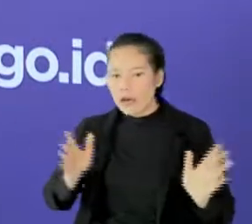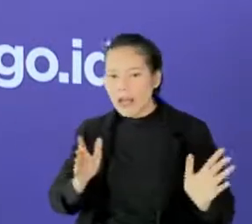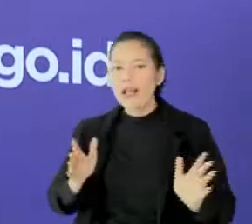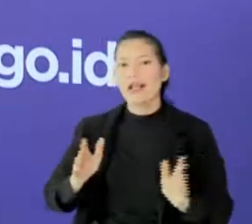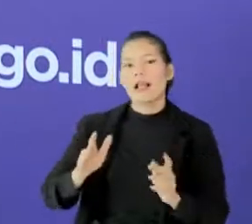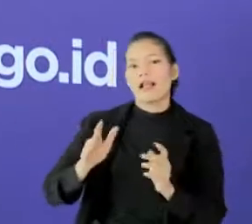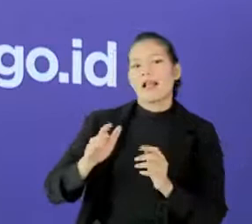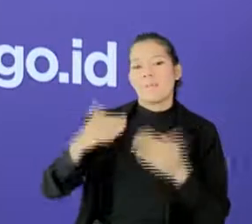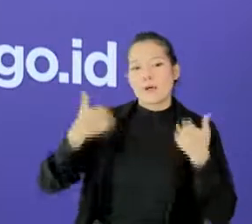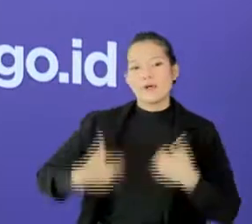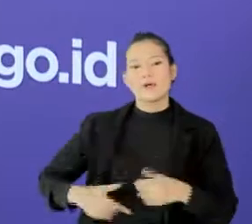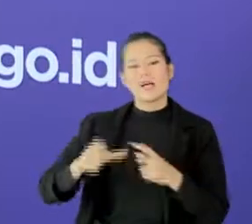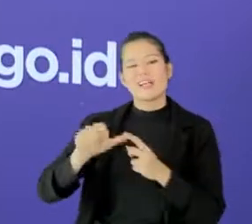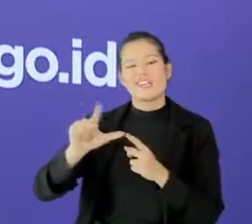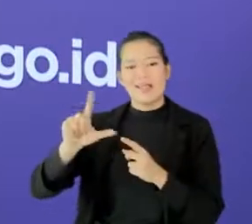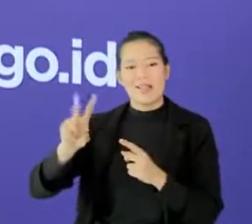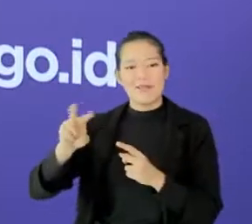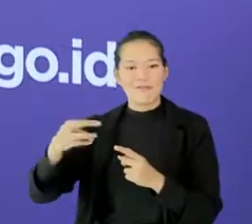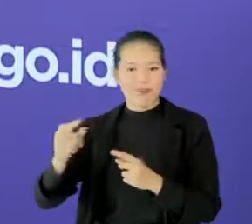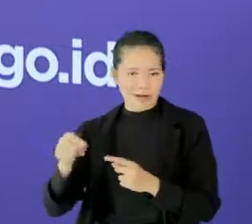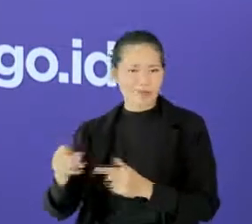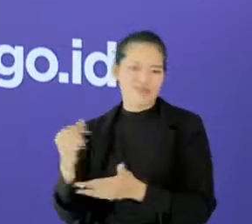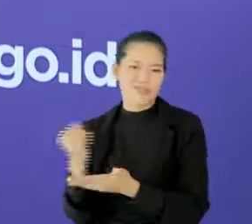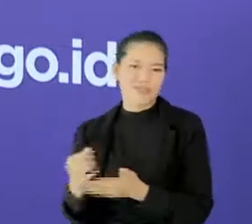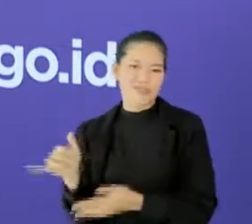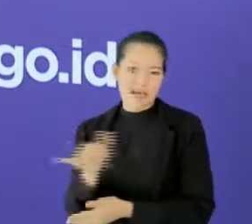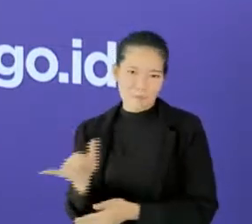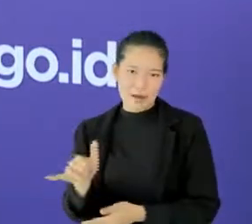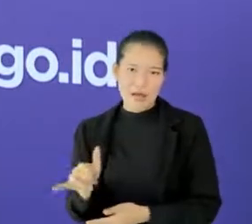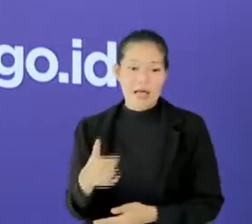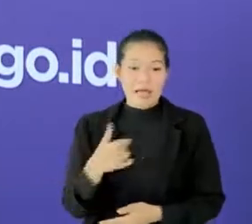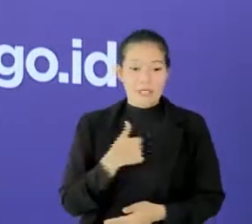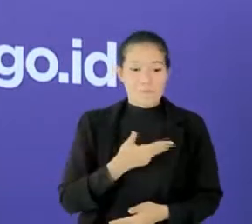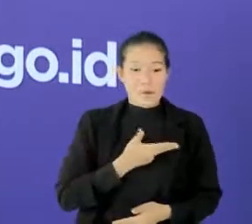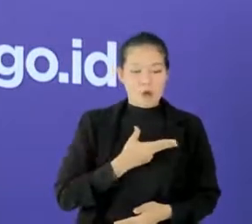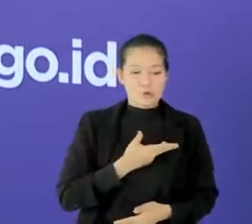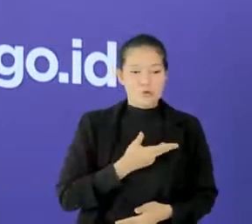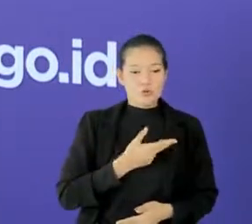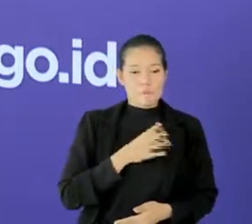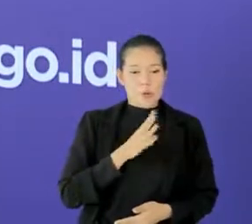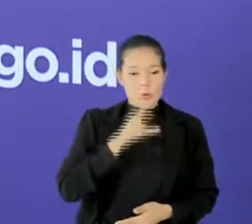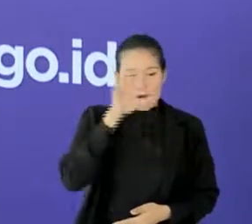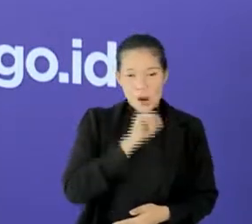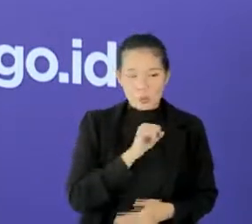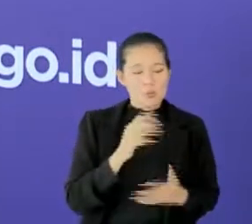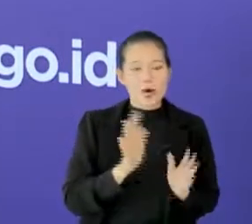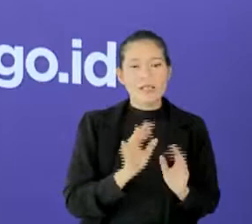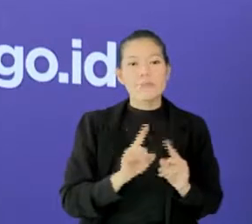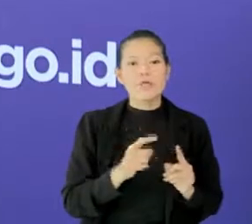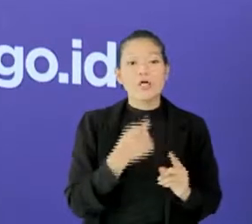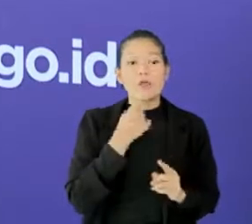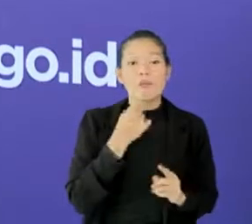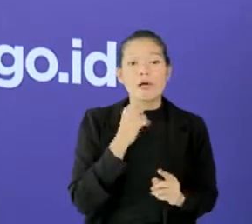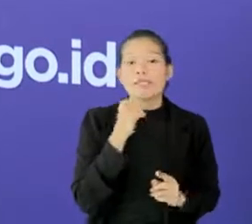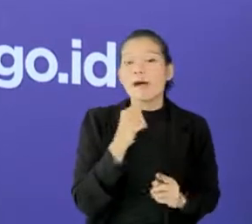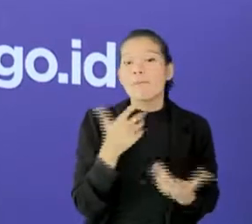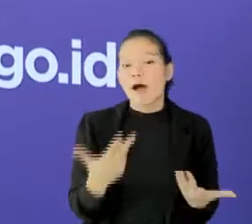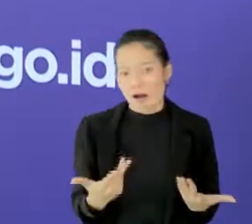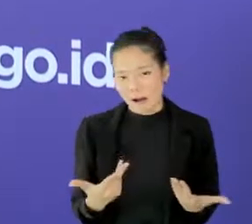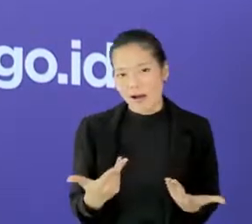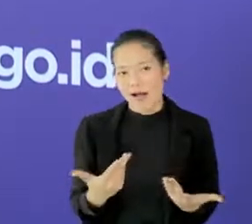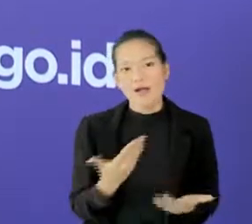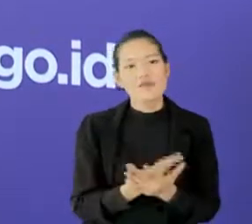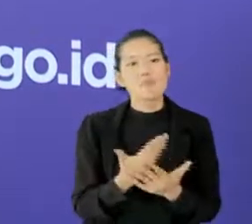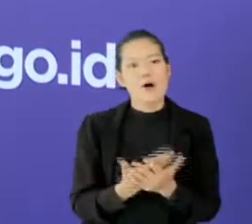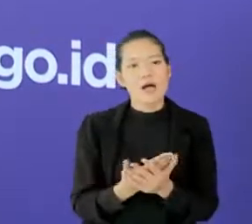adalah seniman. Betul. Jadi ya, saya bukannya mau sok tahu, tapi kalau nggak ada yang coba, siapa lagi? Semoga akan banyak orang yang